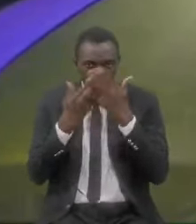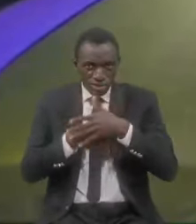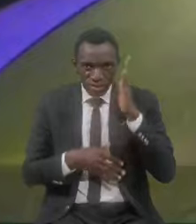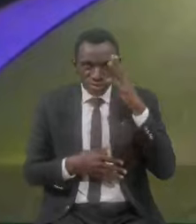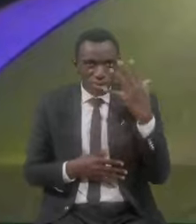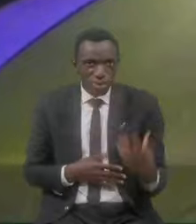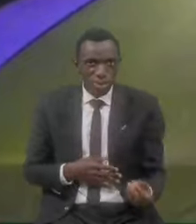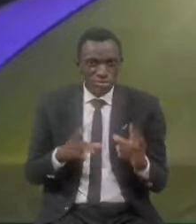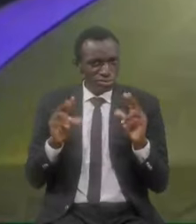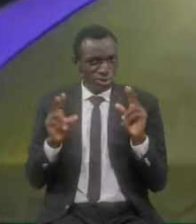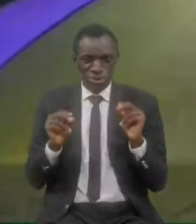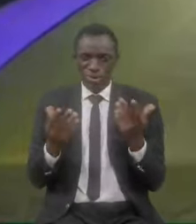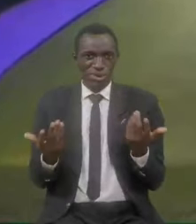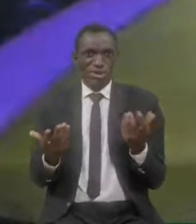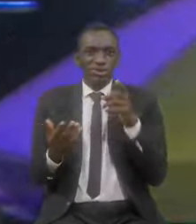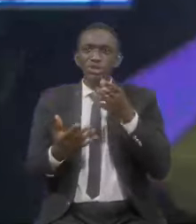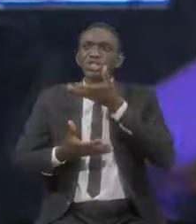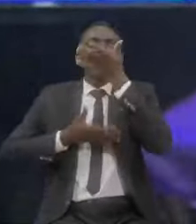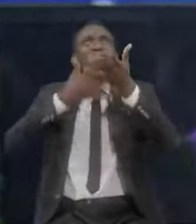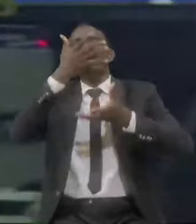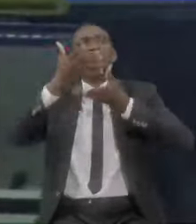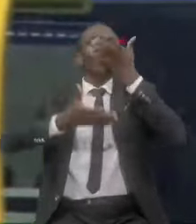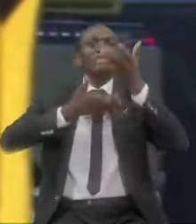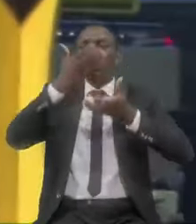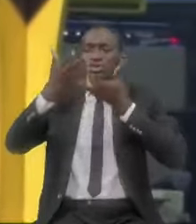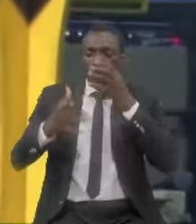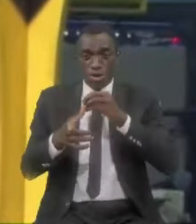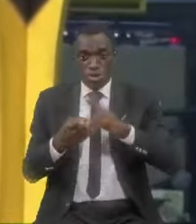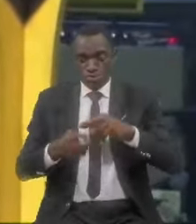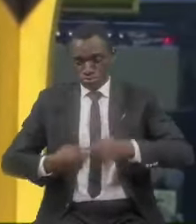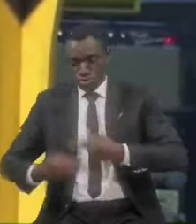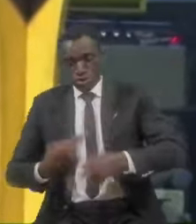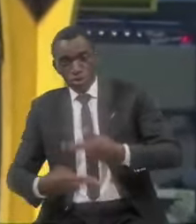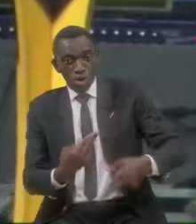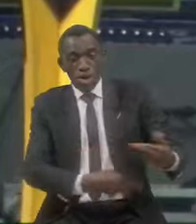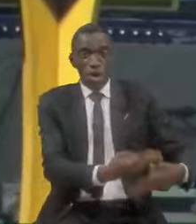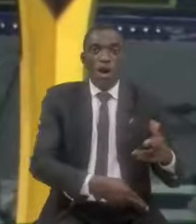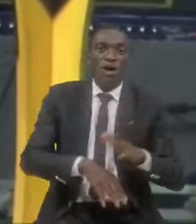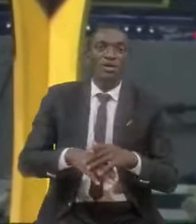pas commencer à crier. Vous n'allez pas commencer à rouler par terre.